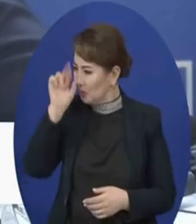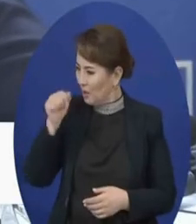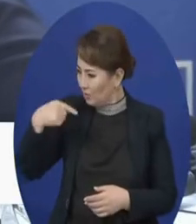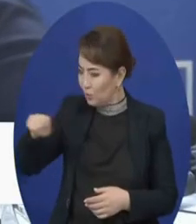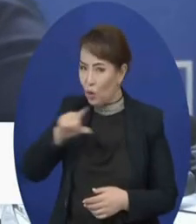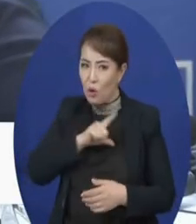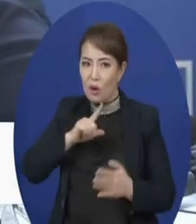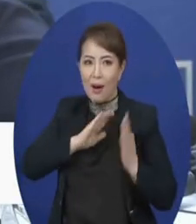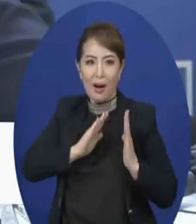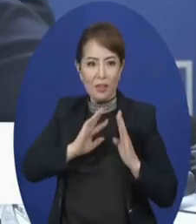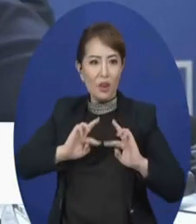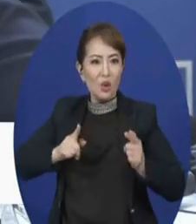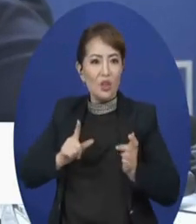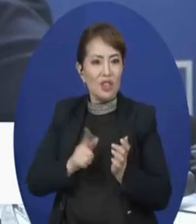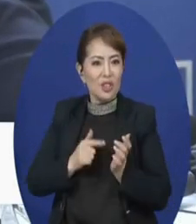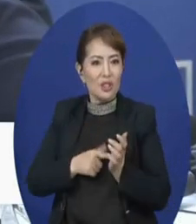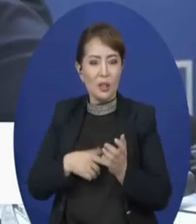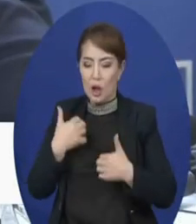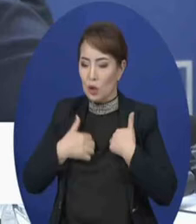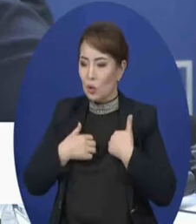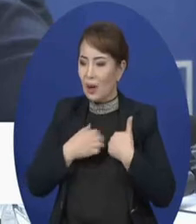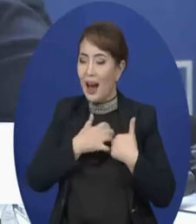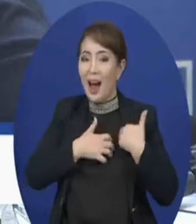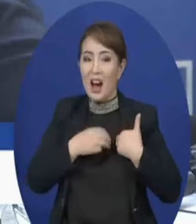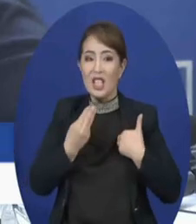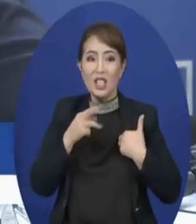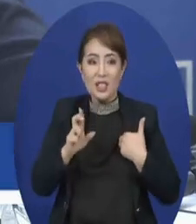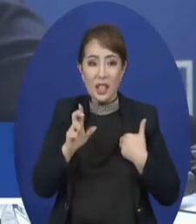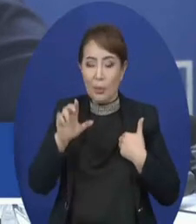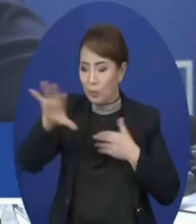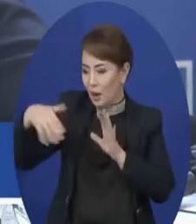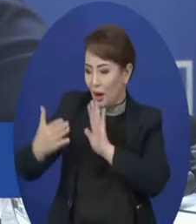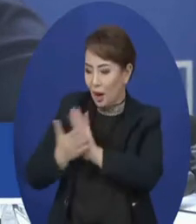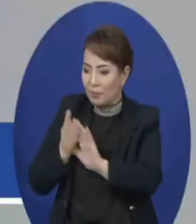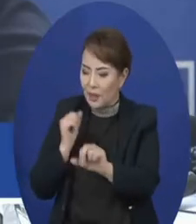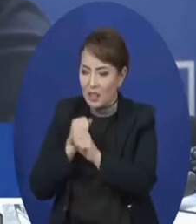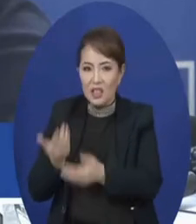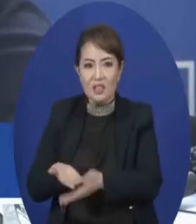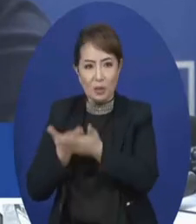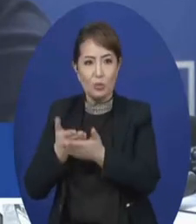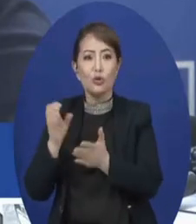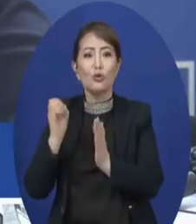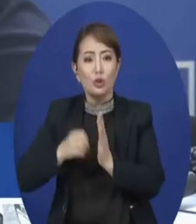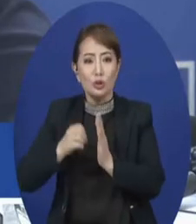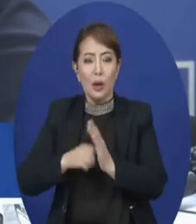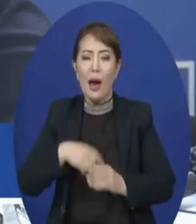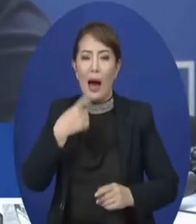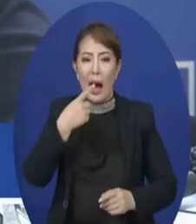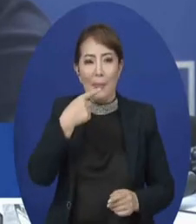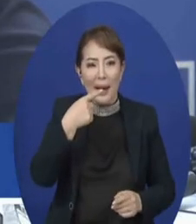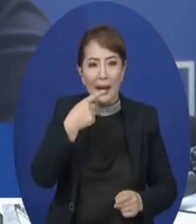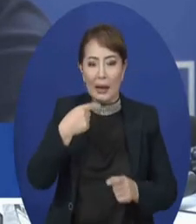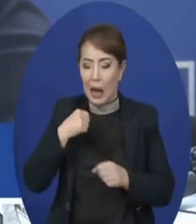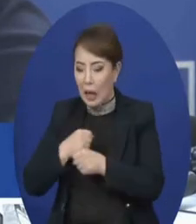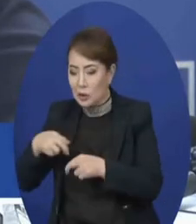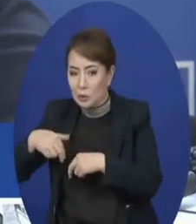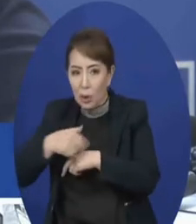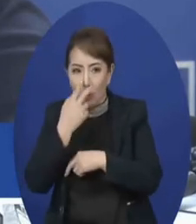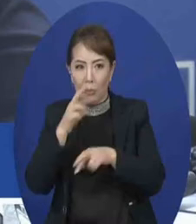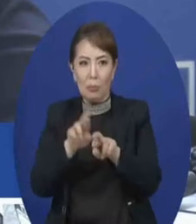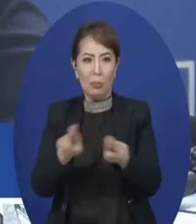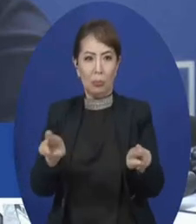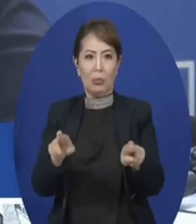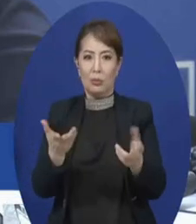хэрэгтэй. Шуурхай штабын хамт олонтой нэгжиж ажиллах хэрэгтэй. Тэм учраас ам ажил хоёр зөрөхгүй байх